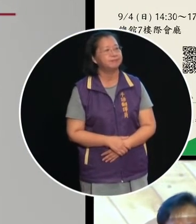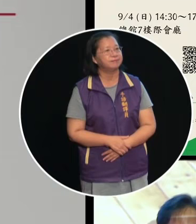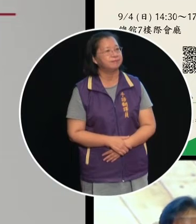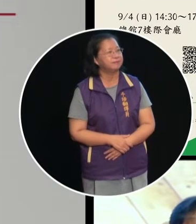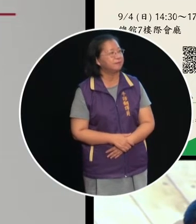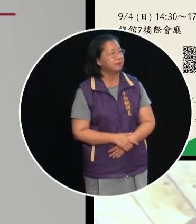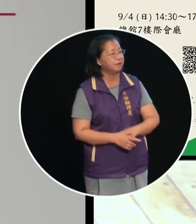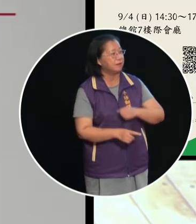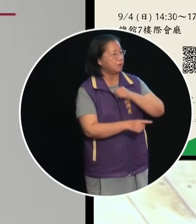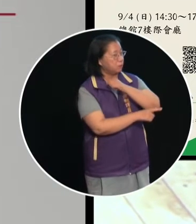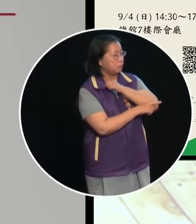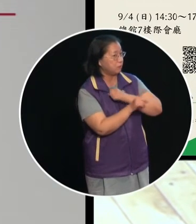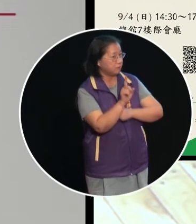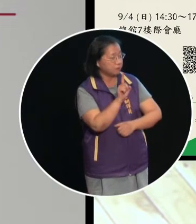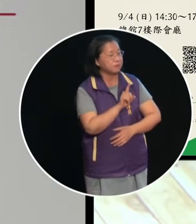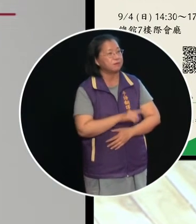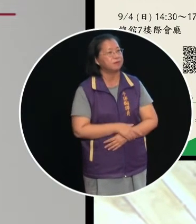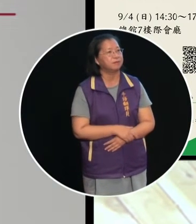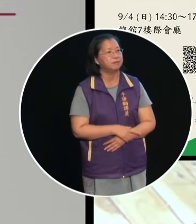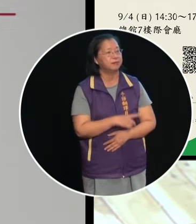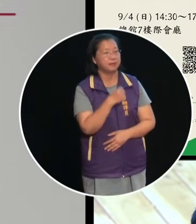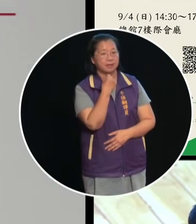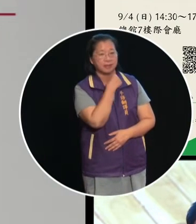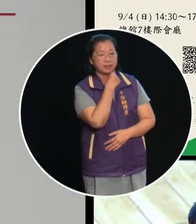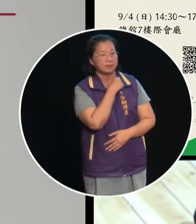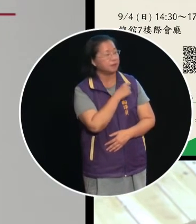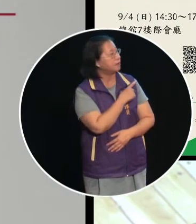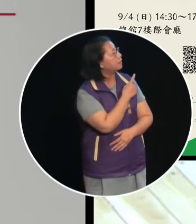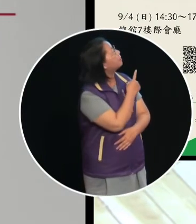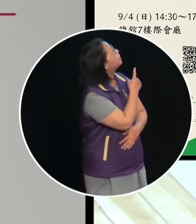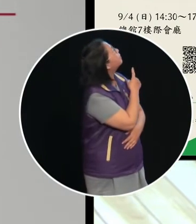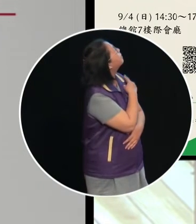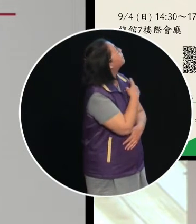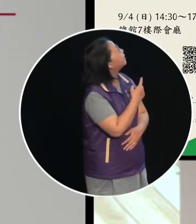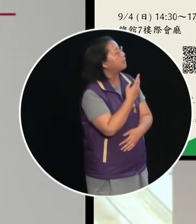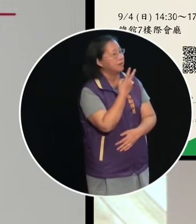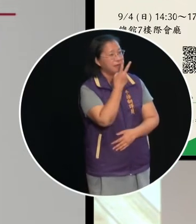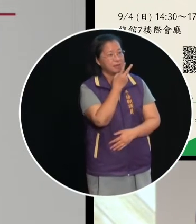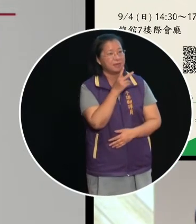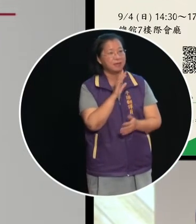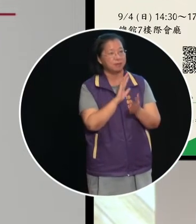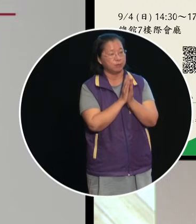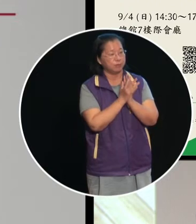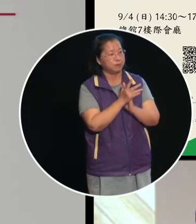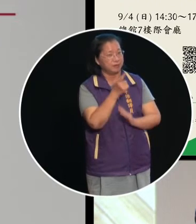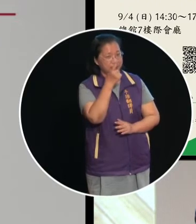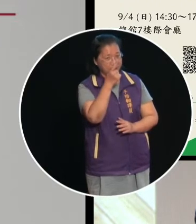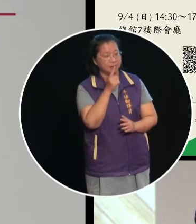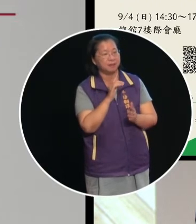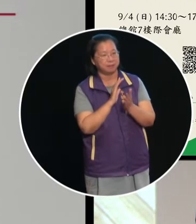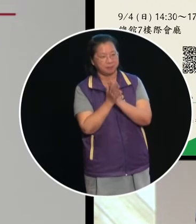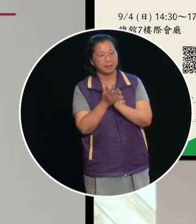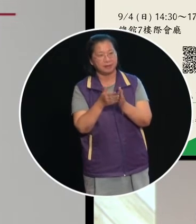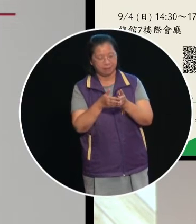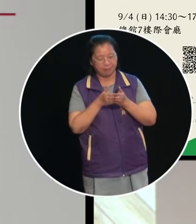进入最后两页了。结尾，台湾如何应对两个不变，一个要变，